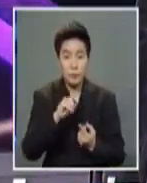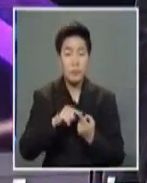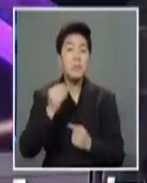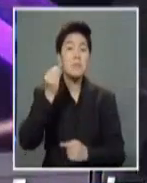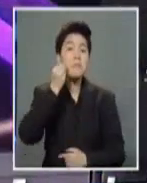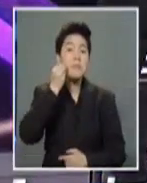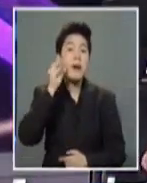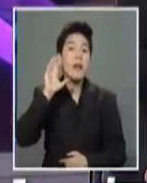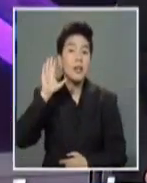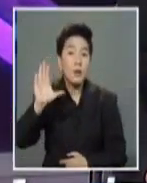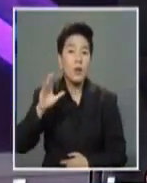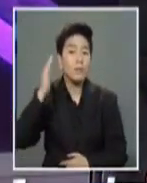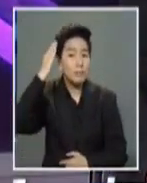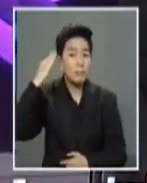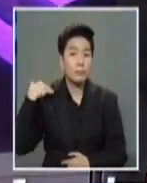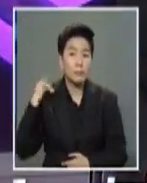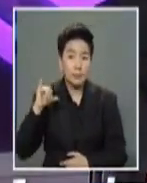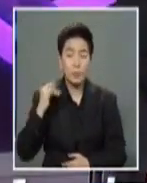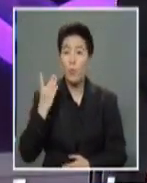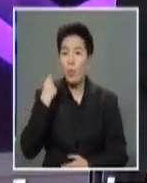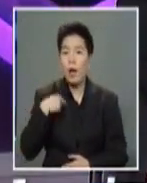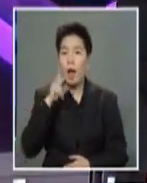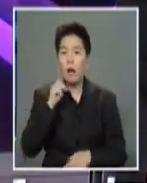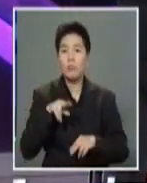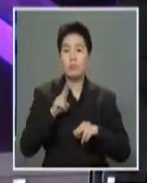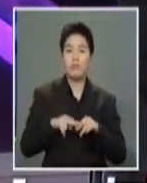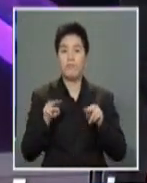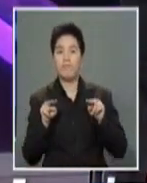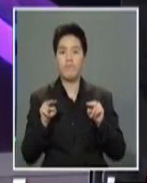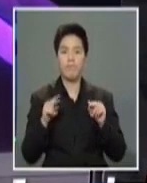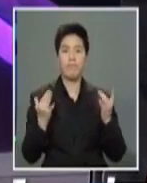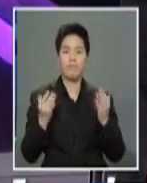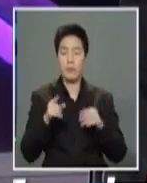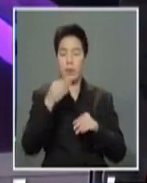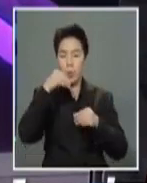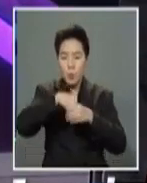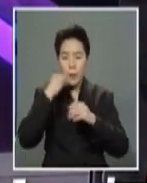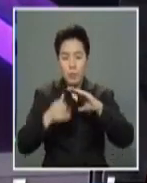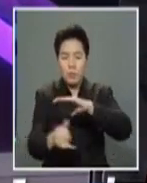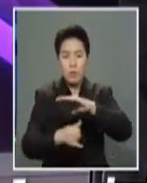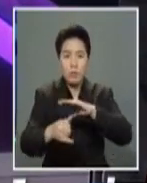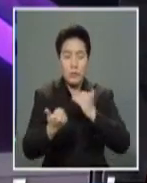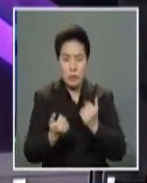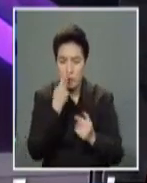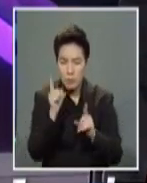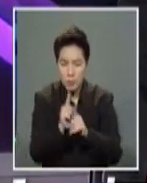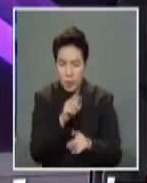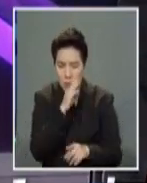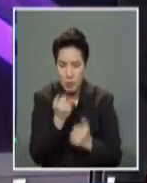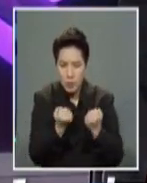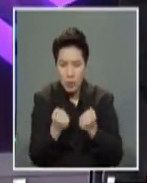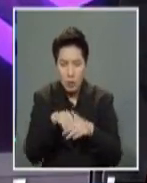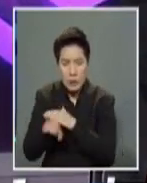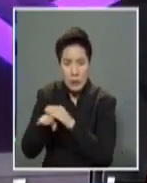บ้านซอยโยธินพัฒนาด้วย ใช่ค่ะเมื่อวานนี้นักข่าวไปจับตากันตั้งนานนะคะก็บอกคุณยิ่งรักในเก็บตัวเงียบแต่ว่าตอนนี้เหมือนเป็นการสับขาหลอกไม่รู้ว่าตกล